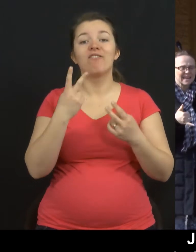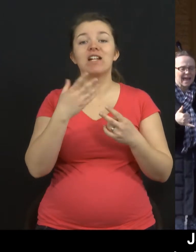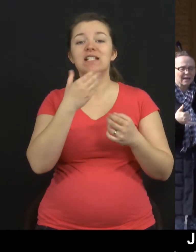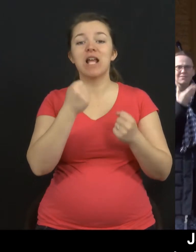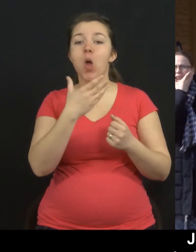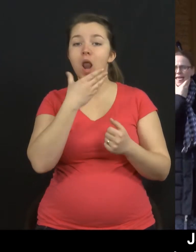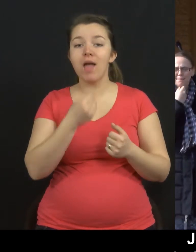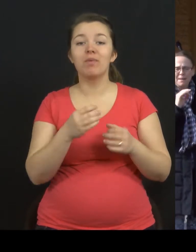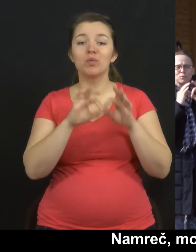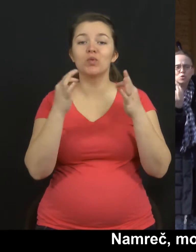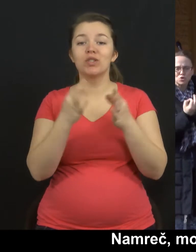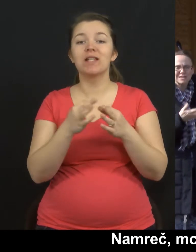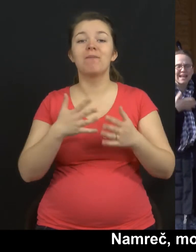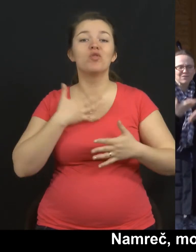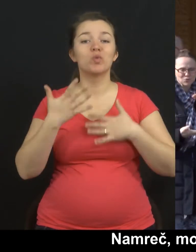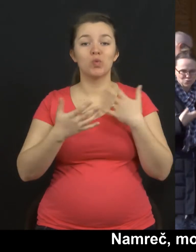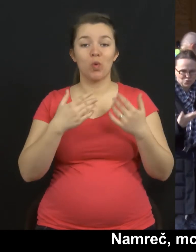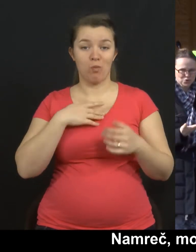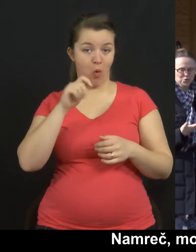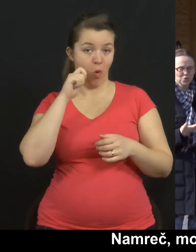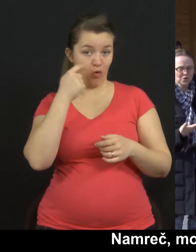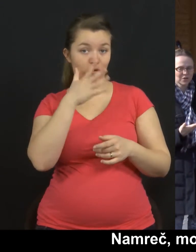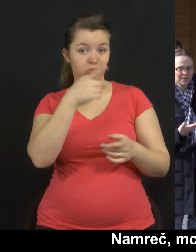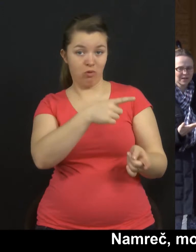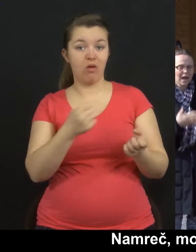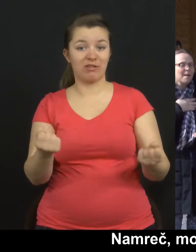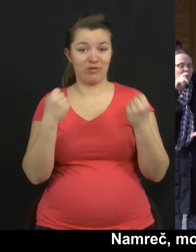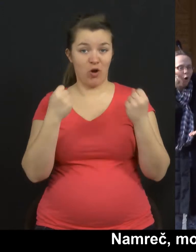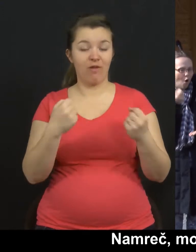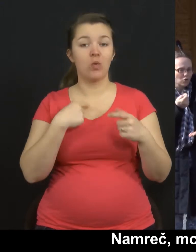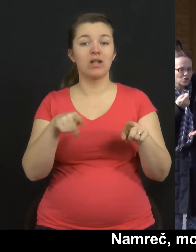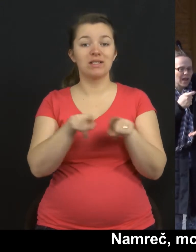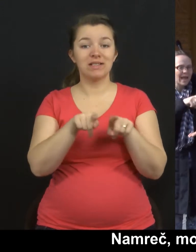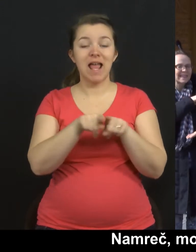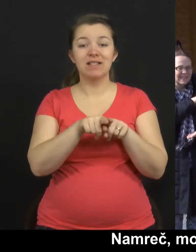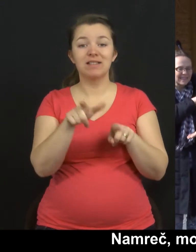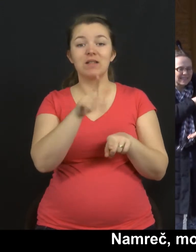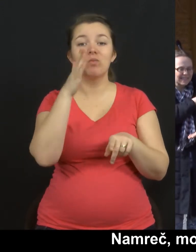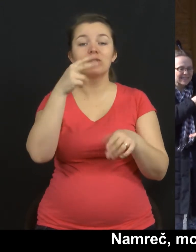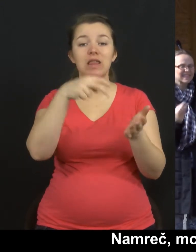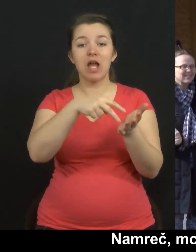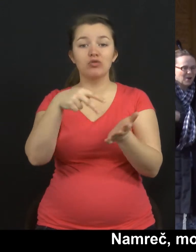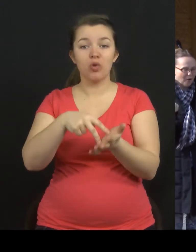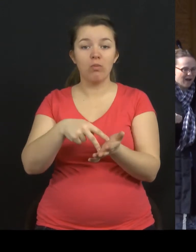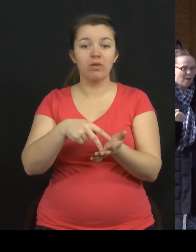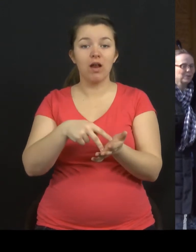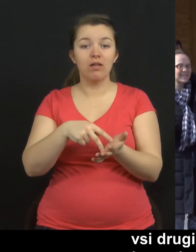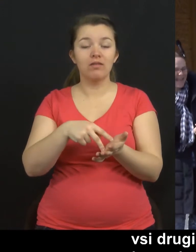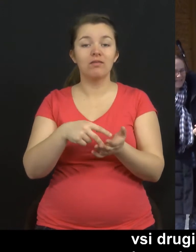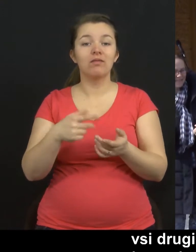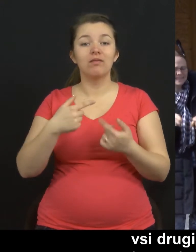Zelo lepo družinskem vzdušju, namreč moj oče Darko bo dvigoval, sestri Ani in Eva boste